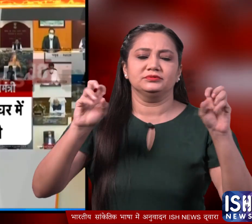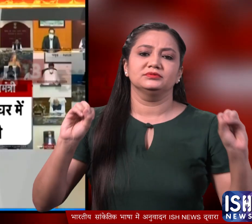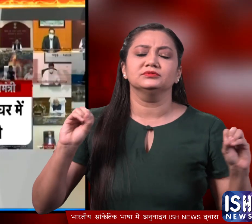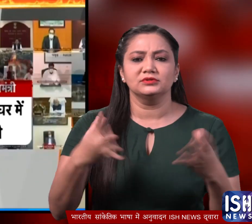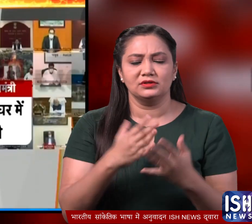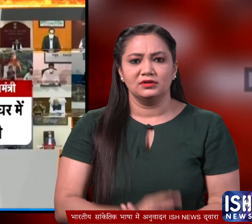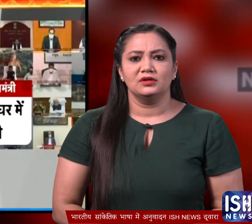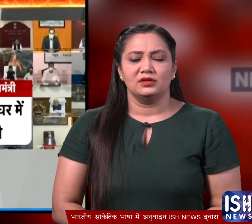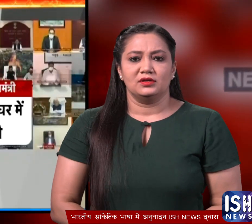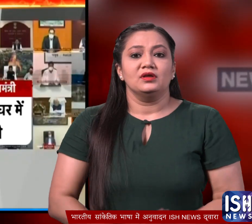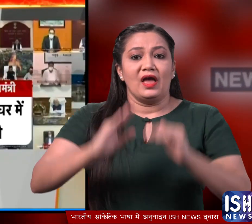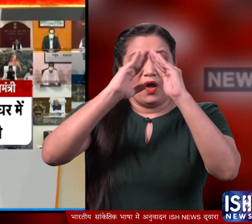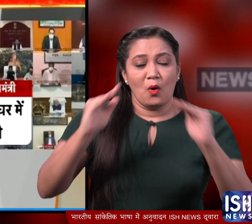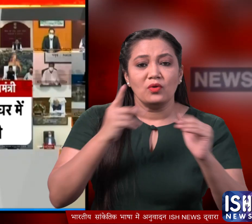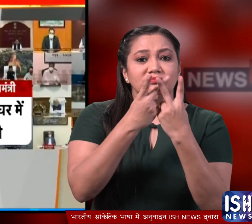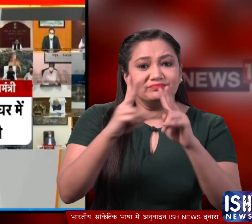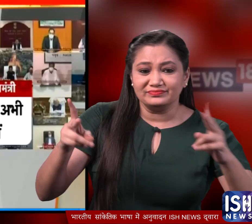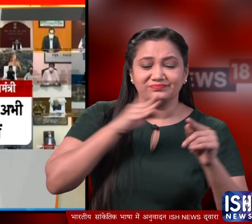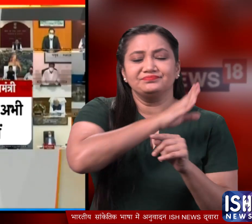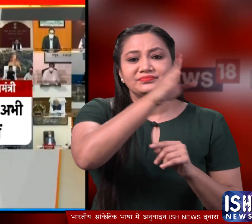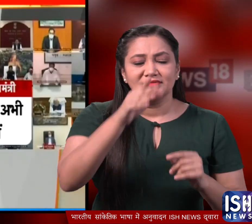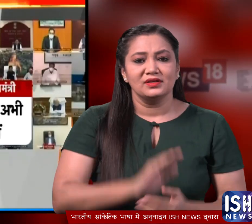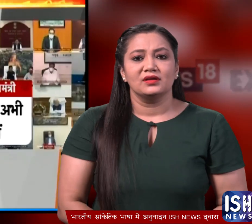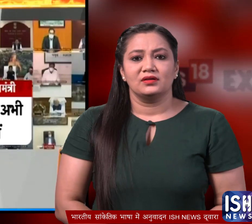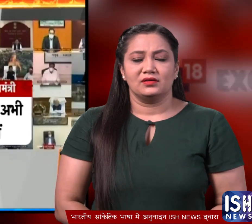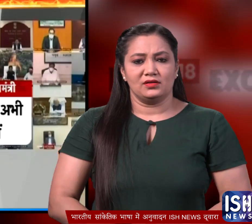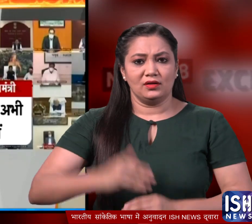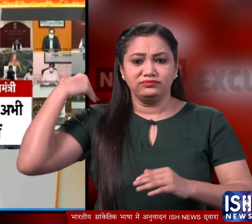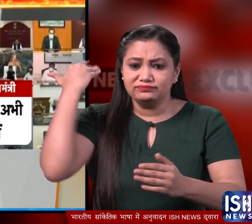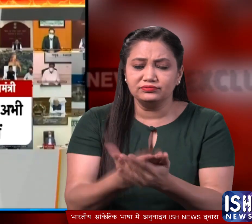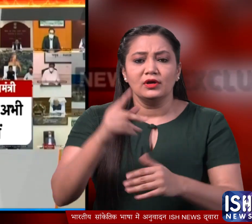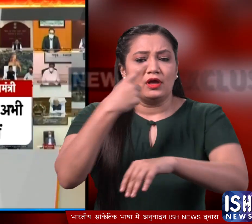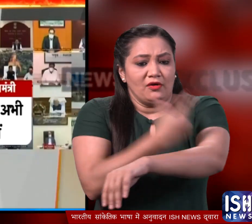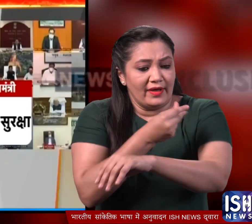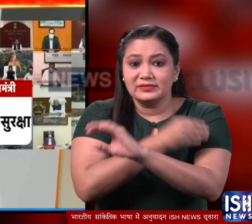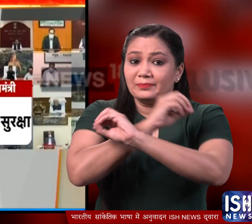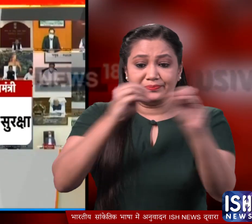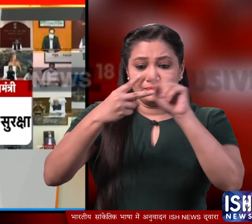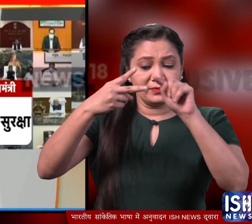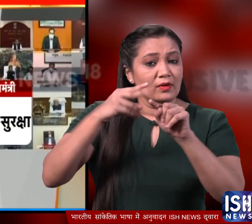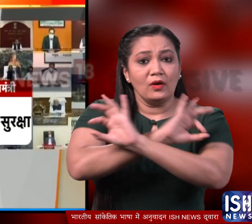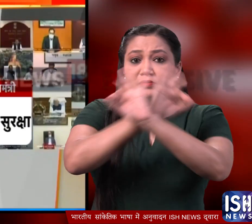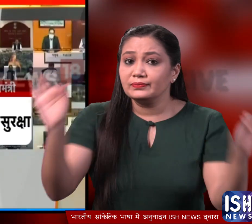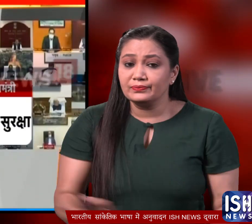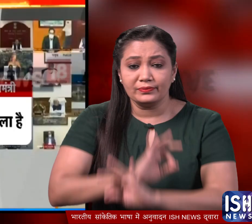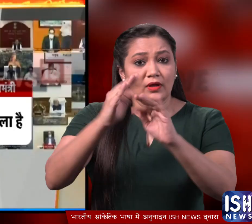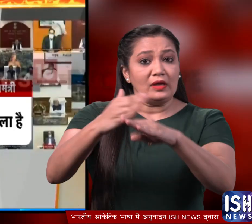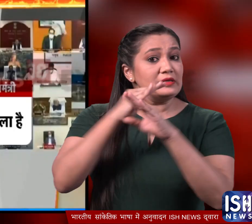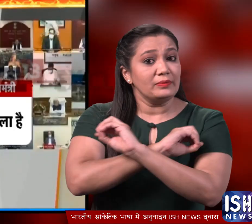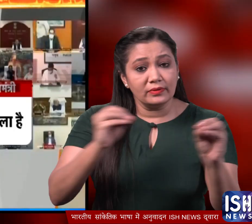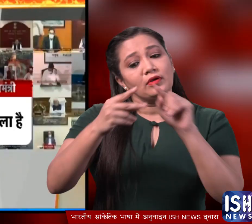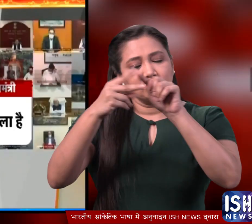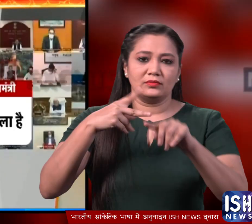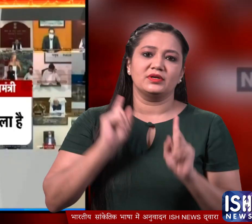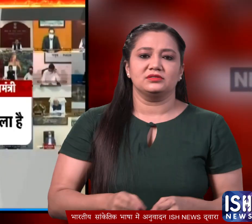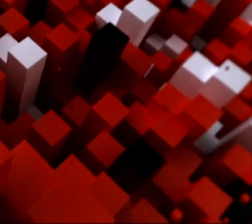ساتھ ہر اس گھر میں دستک دی جائے گی جہاں ابھی تک دونوں ٹیکے کا سمپونہ سرچہ قوت